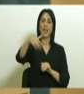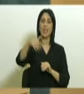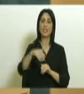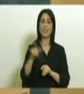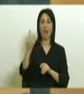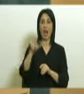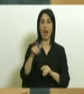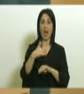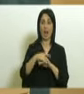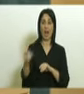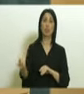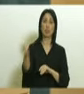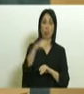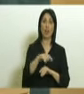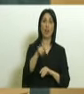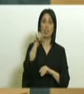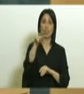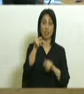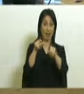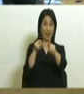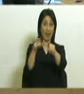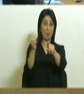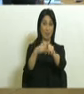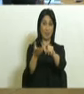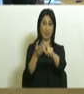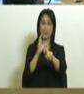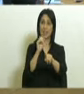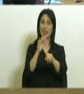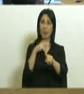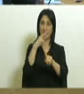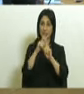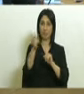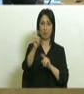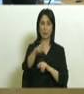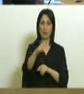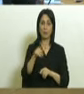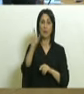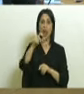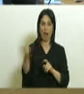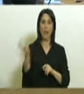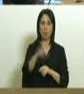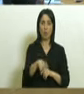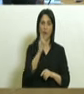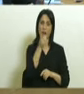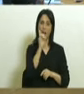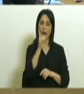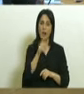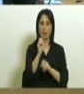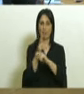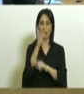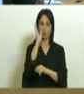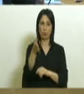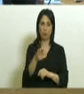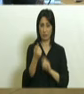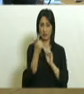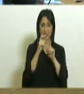ის ხალხიო გარეთ რო არიო, შემოვარდება, აი მობძანდა. როგორც კი ვახსენე, მობძანდა. ის ხალხი შემოვარდებაო და გაგაგდებენო